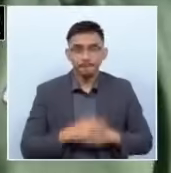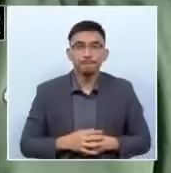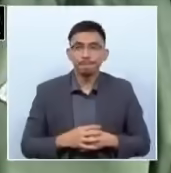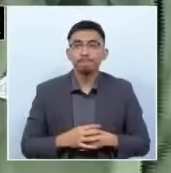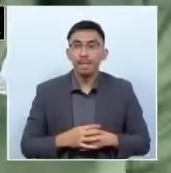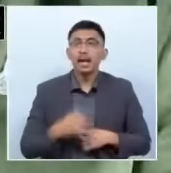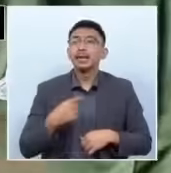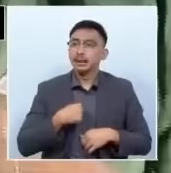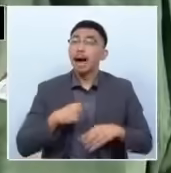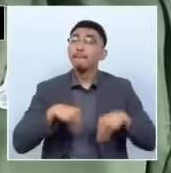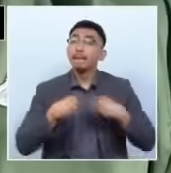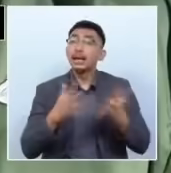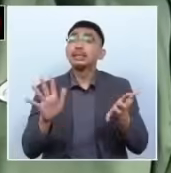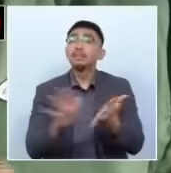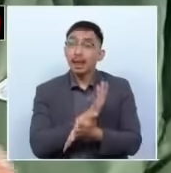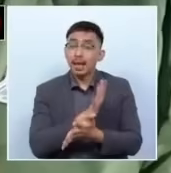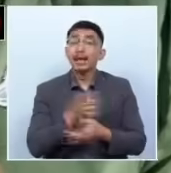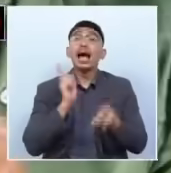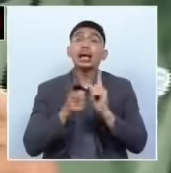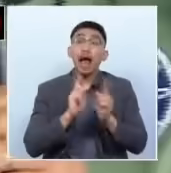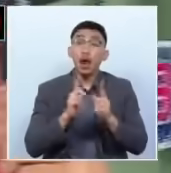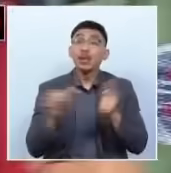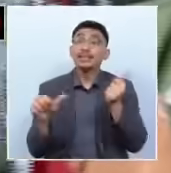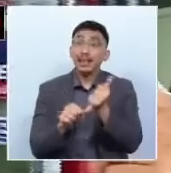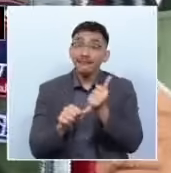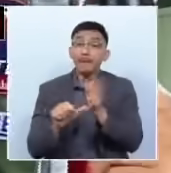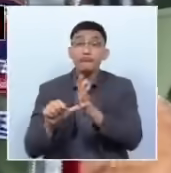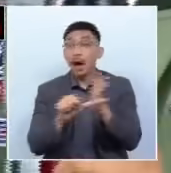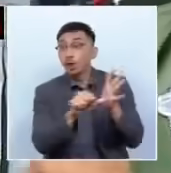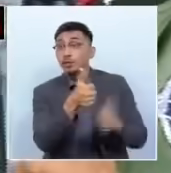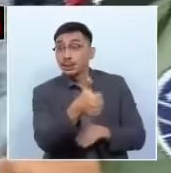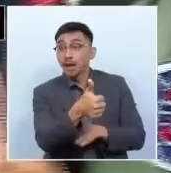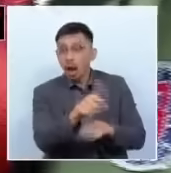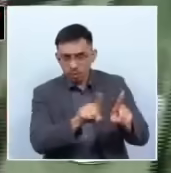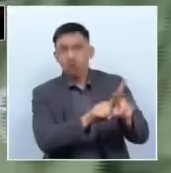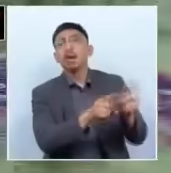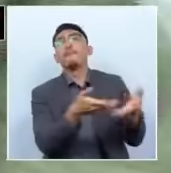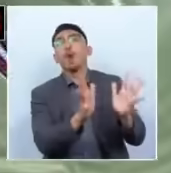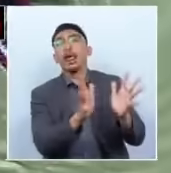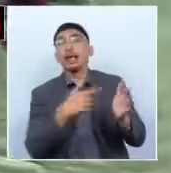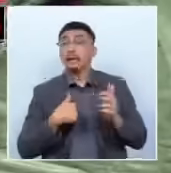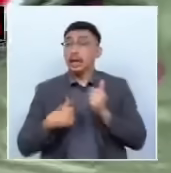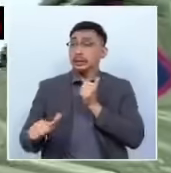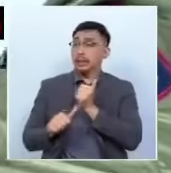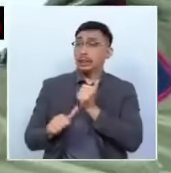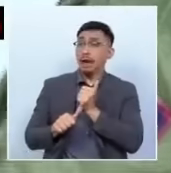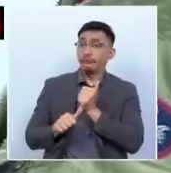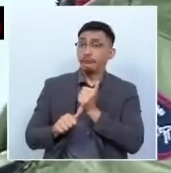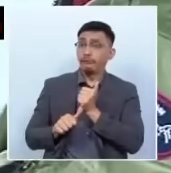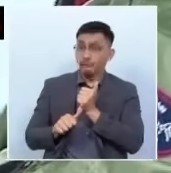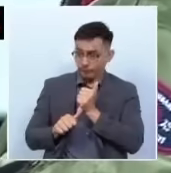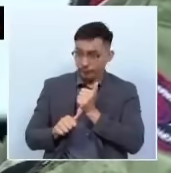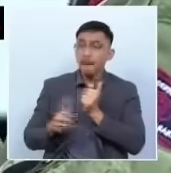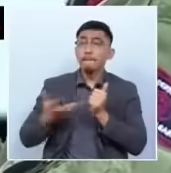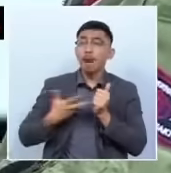terbuka kalau ada staf yang bisa membantu silakan berdiri di sini staf saya Oh Anda mau bilang angkanya Silakan naik